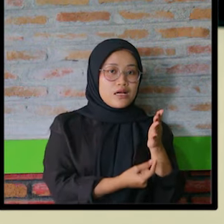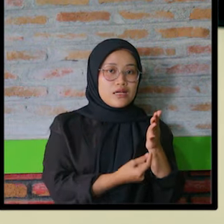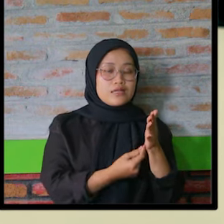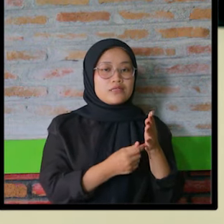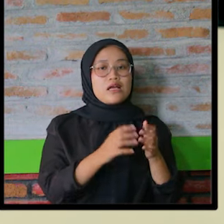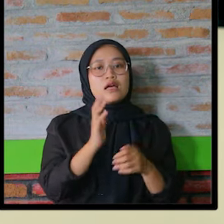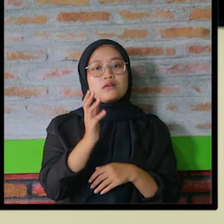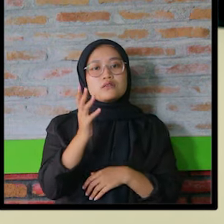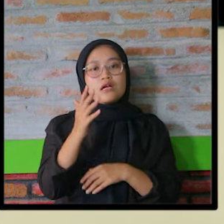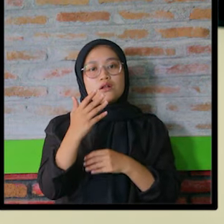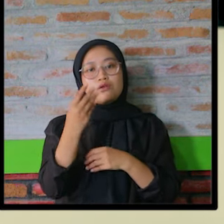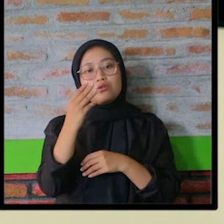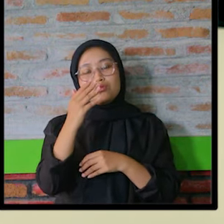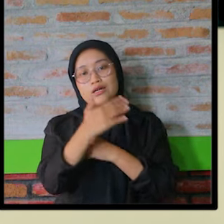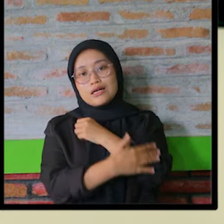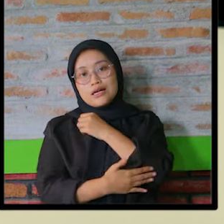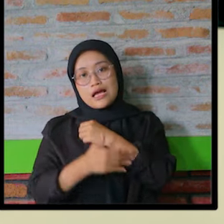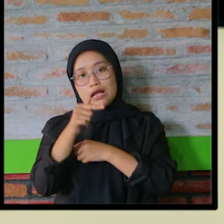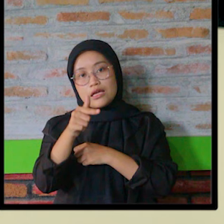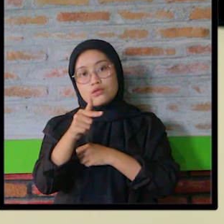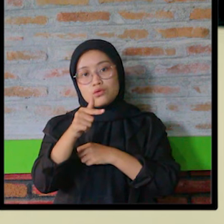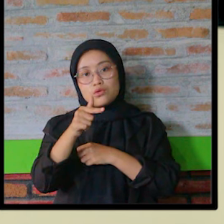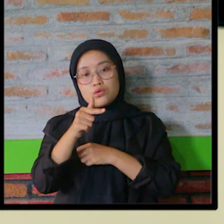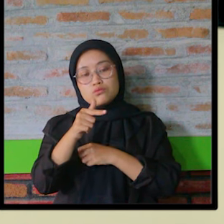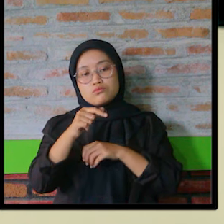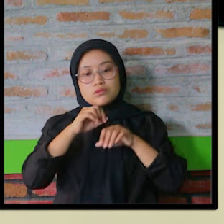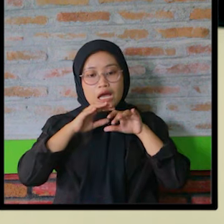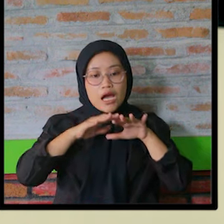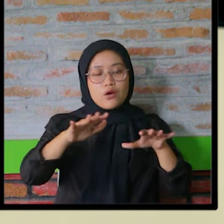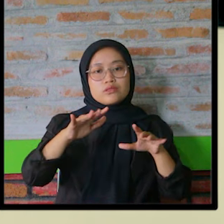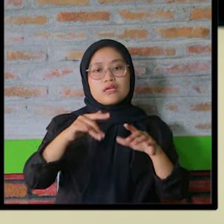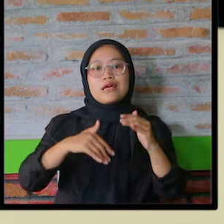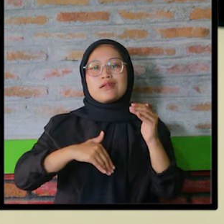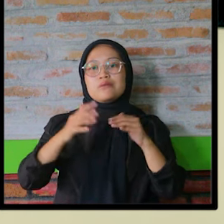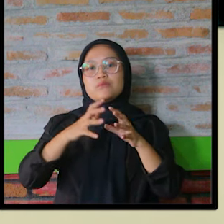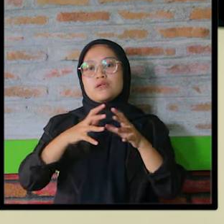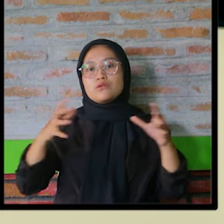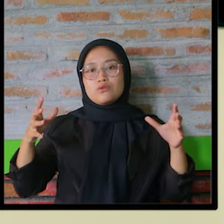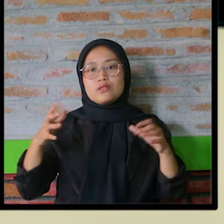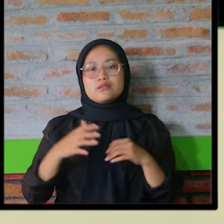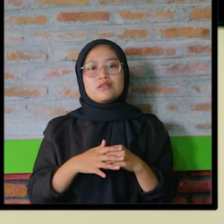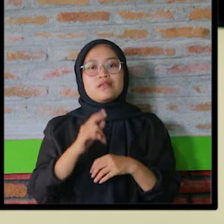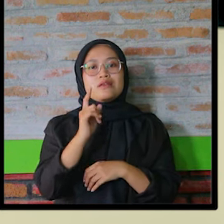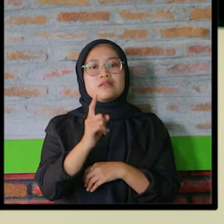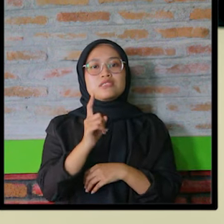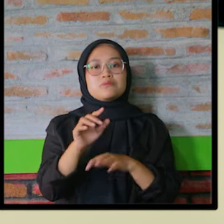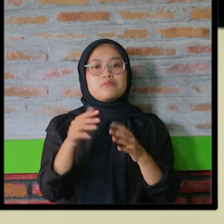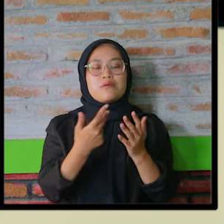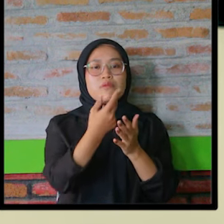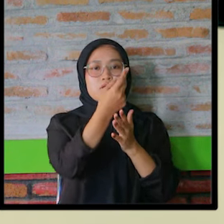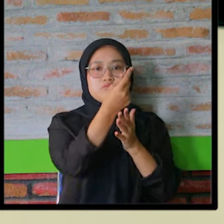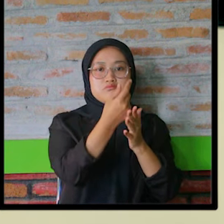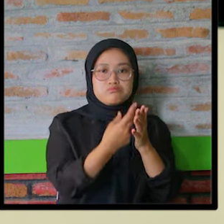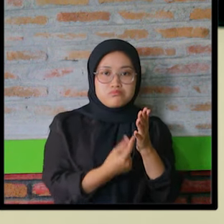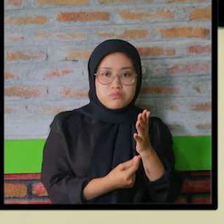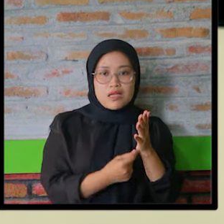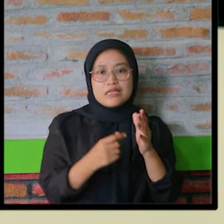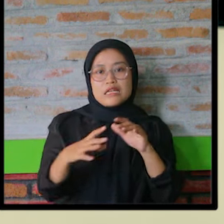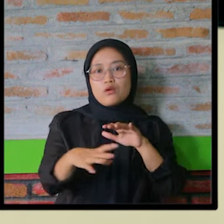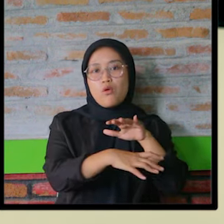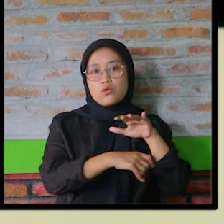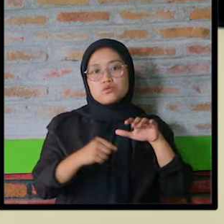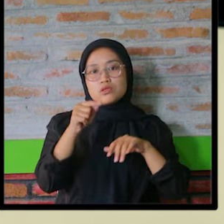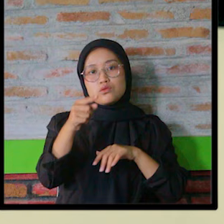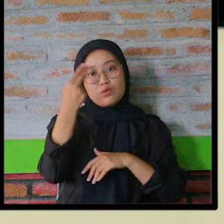jangkauannya lebih kuat tentu harapan saya dana-dana yang dikorupsi itu untuk kesejahteraan negara masyarakat